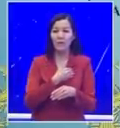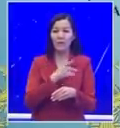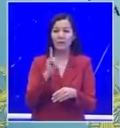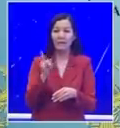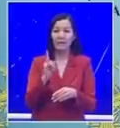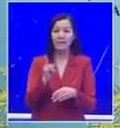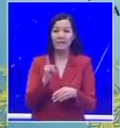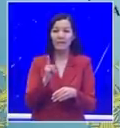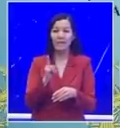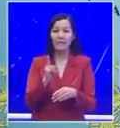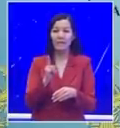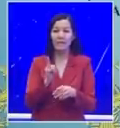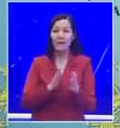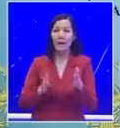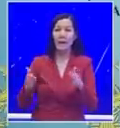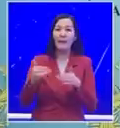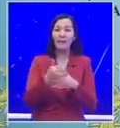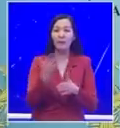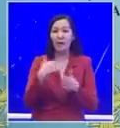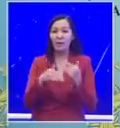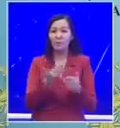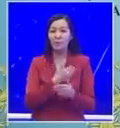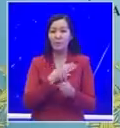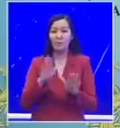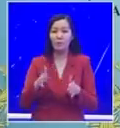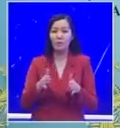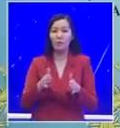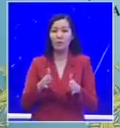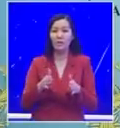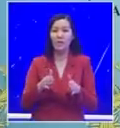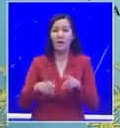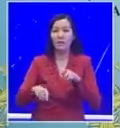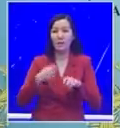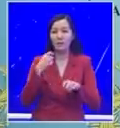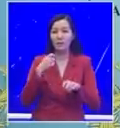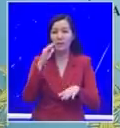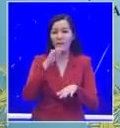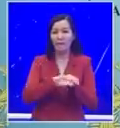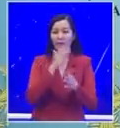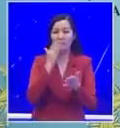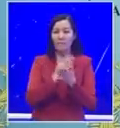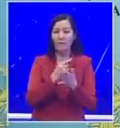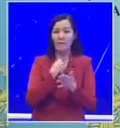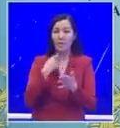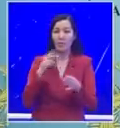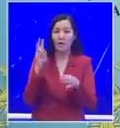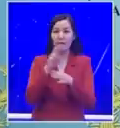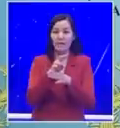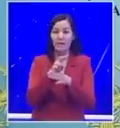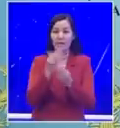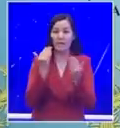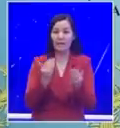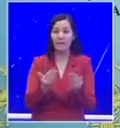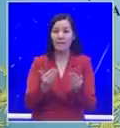қызметімен тосқауыл бекеттерді айнала өту арқылы төтенше жағдай режимін бұза отырып, Талдықорған қаласына келгендігі анықталды. Қазіргі